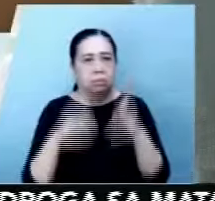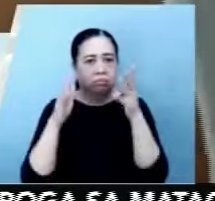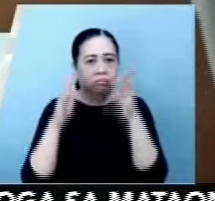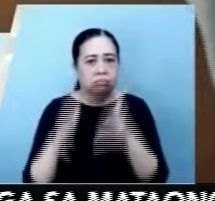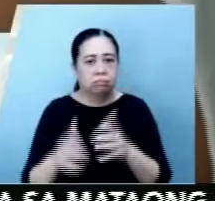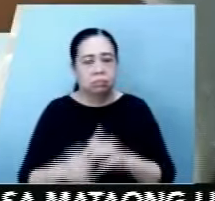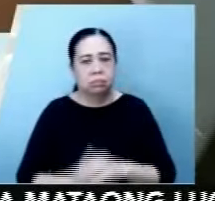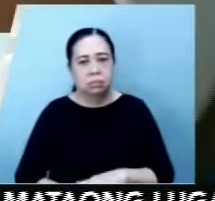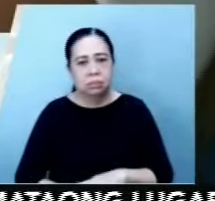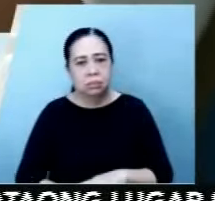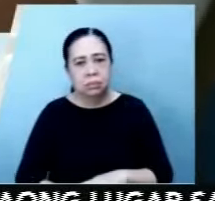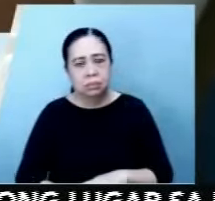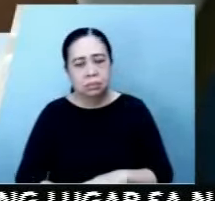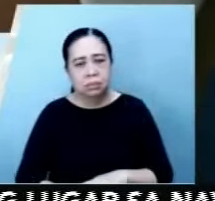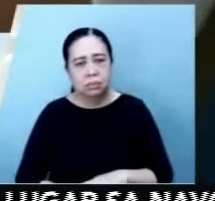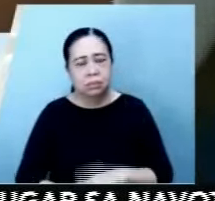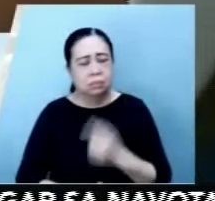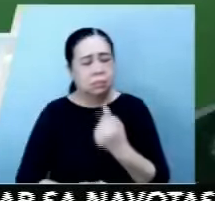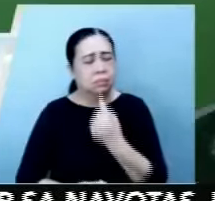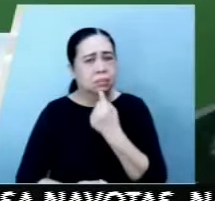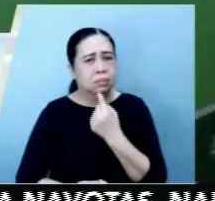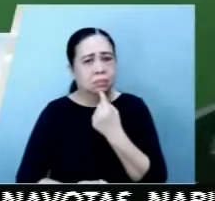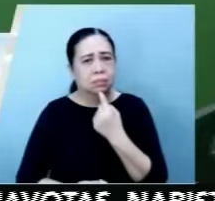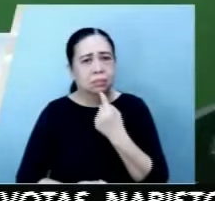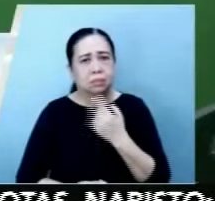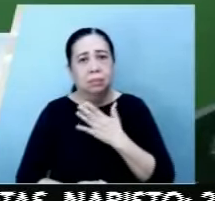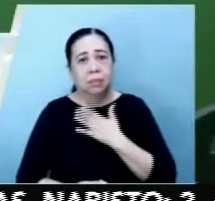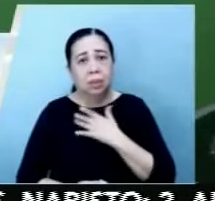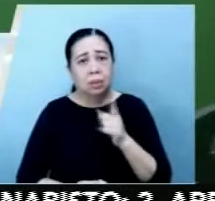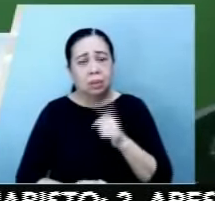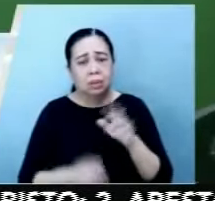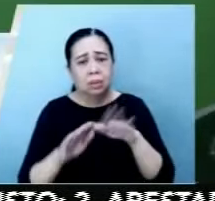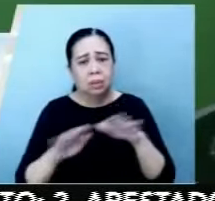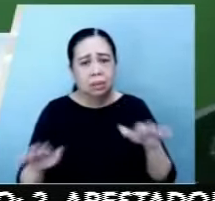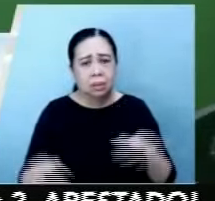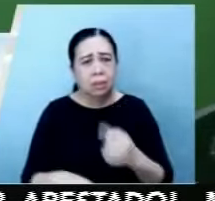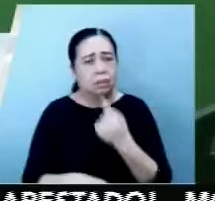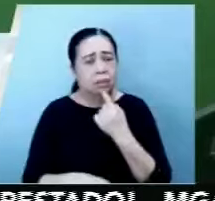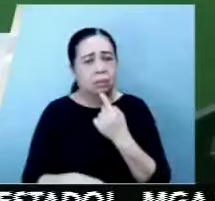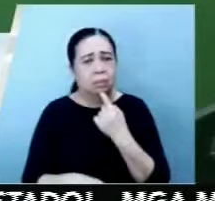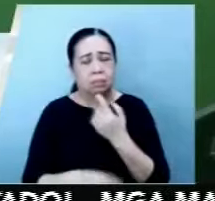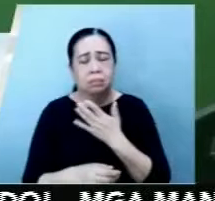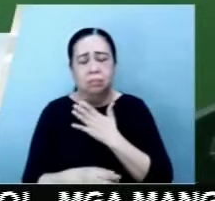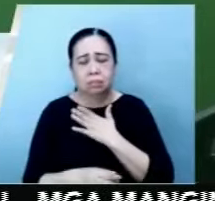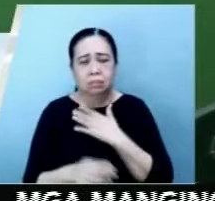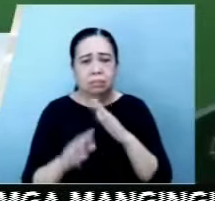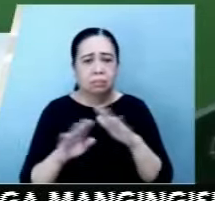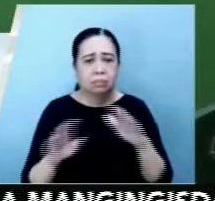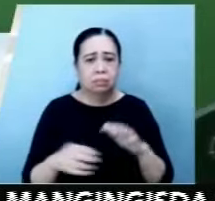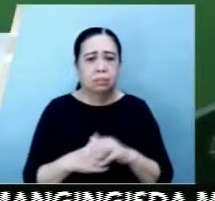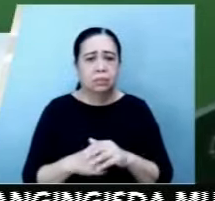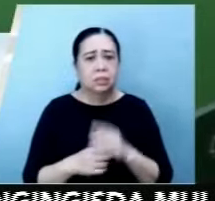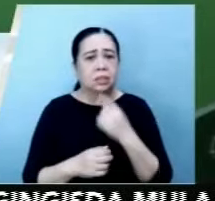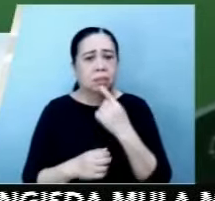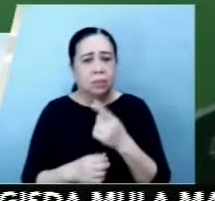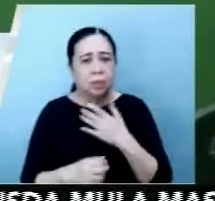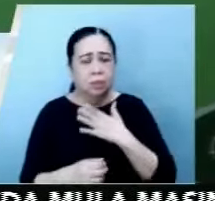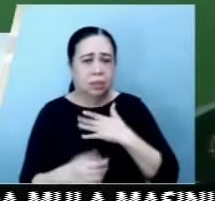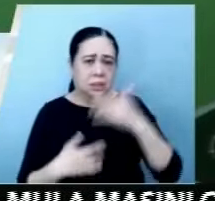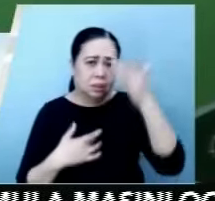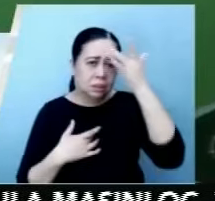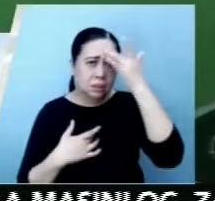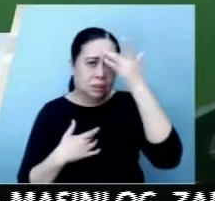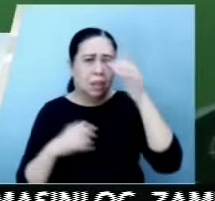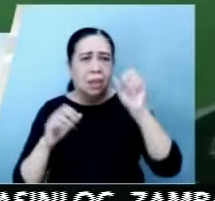ang nagungulila sa mga anak ko. Miss ko na po sila. Sabi ko, yung sakit ko kaya kong